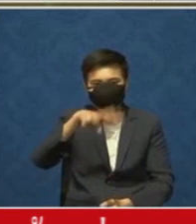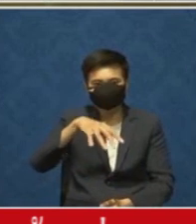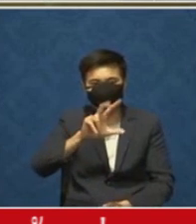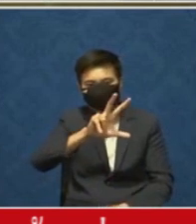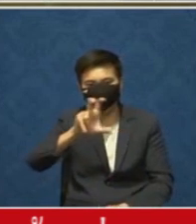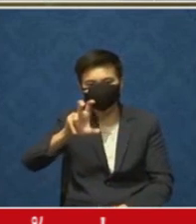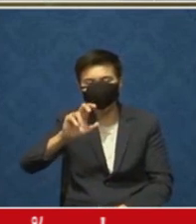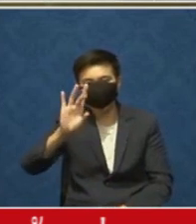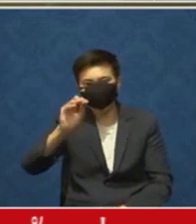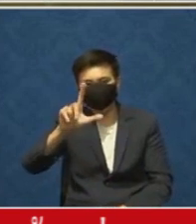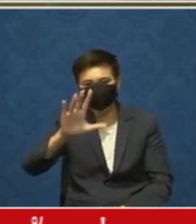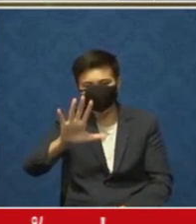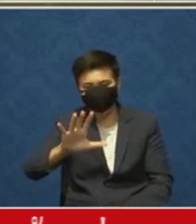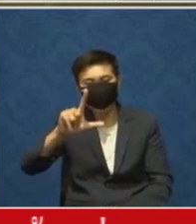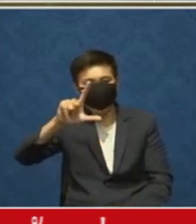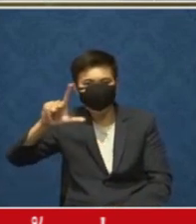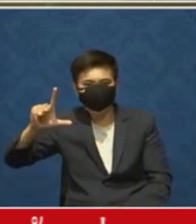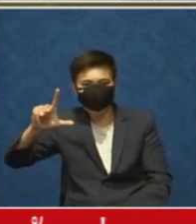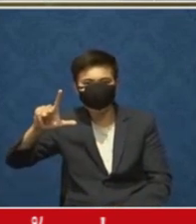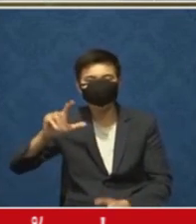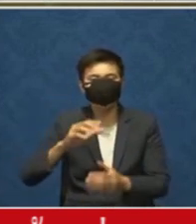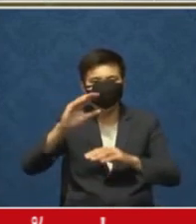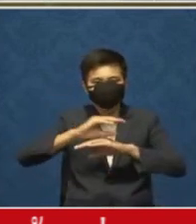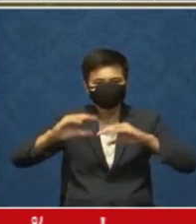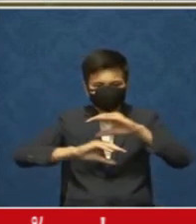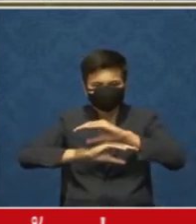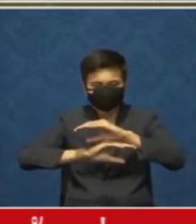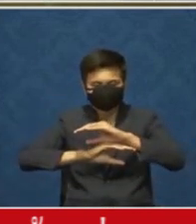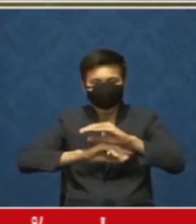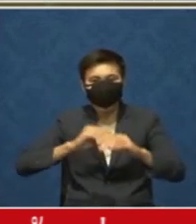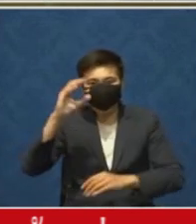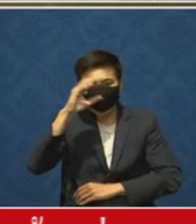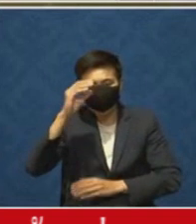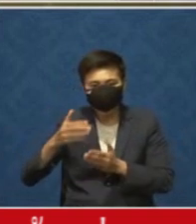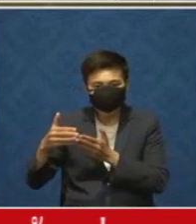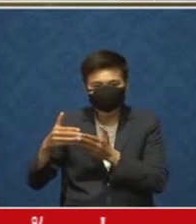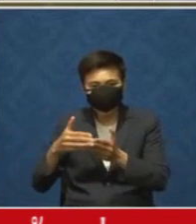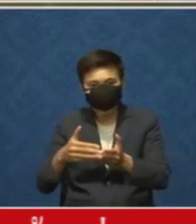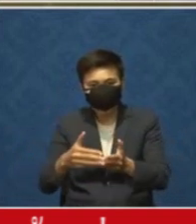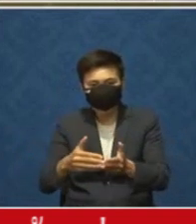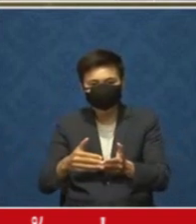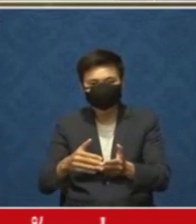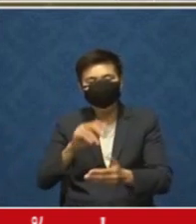4,385 ล้านบาท 3. โครงการจัดหาเรืออเนกประสงค์ยกพลขึ้นบกขนาด